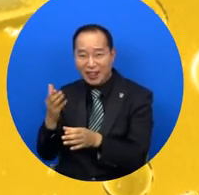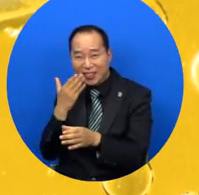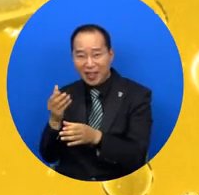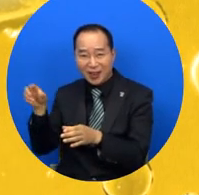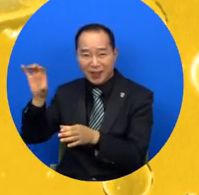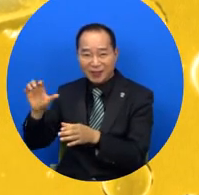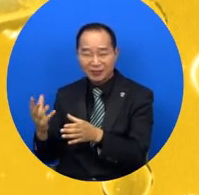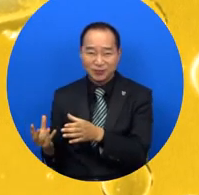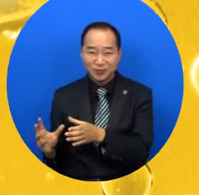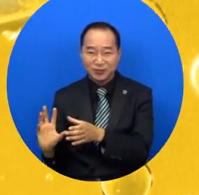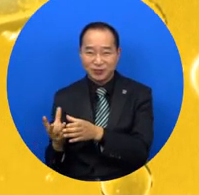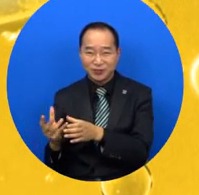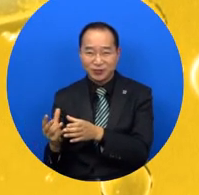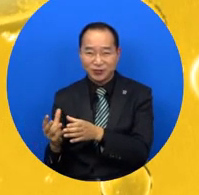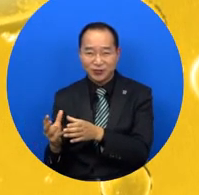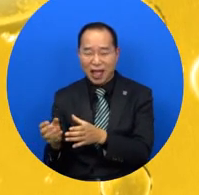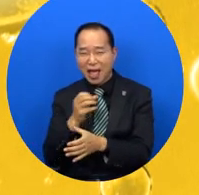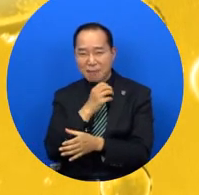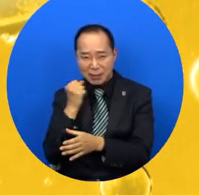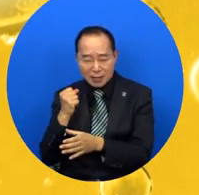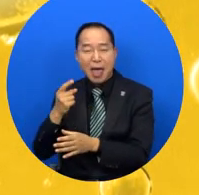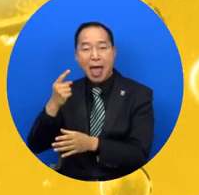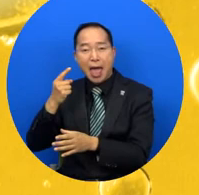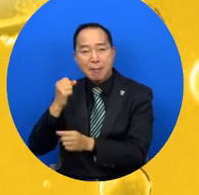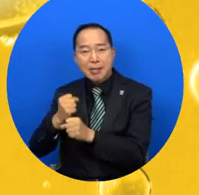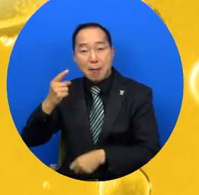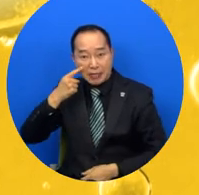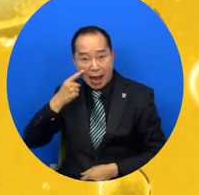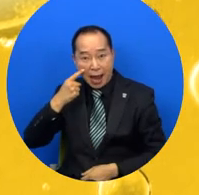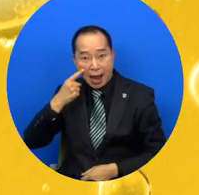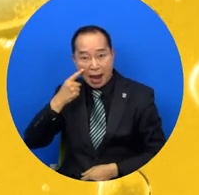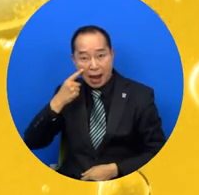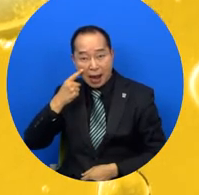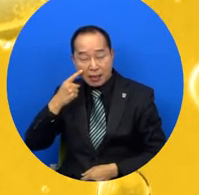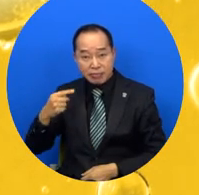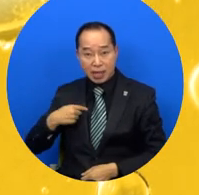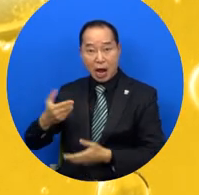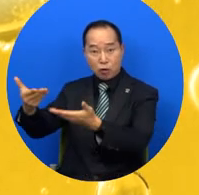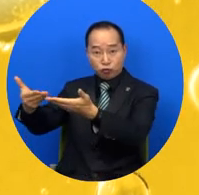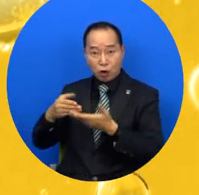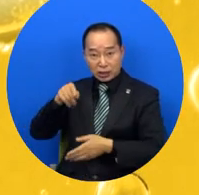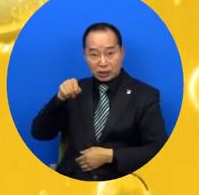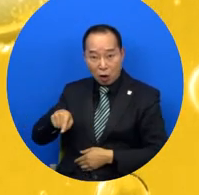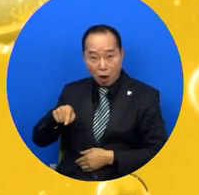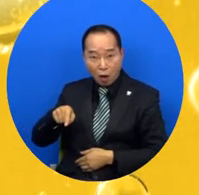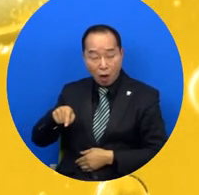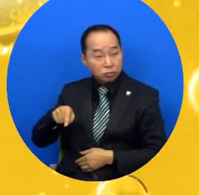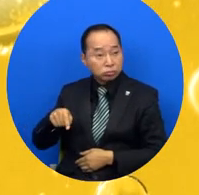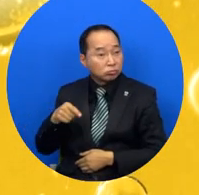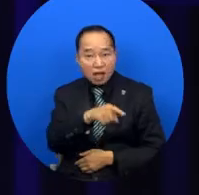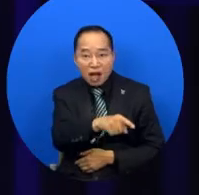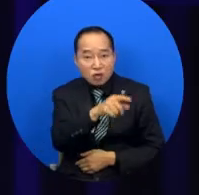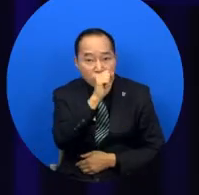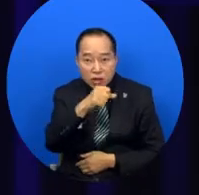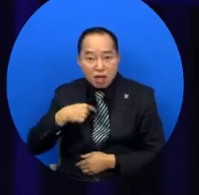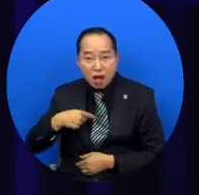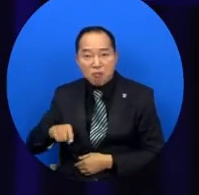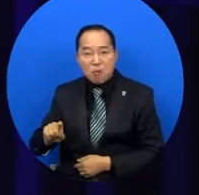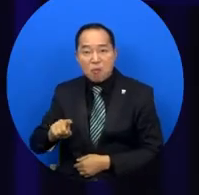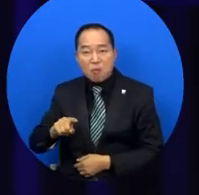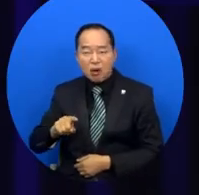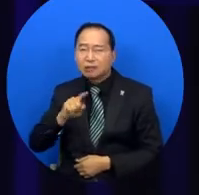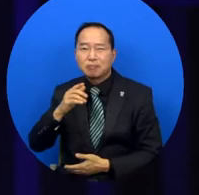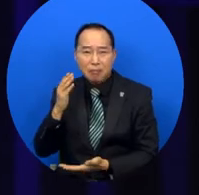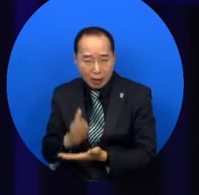넣으면 레모네이드 되는 거잖아. 그러니까 그런 마음 자세가 또 되게 중요해. 그러니까 자기가 주어진 거에 대해서 딴